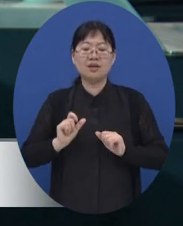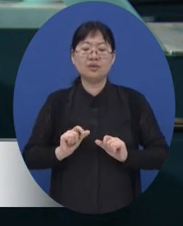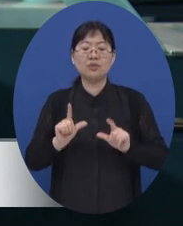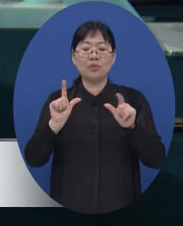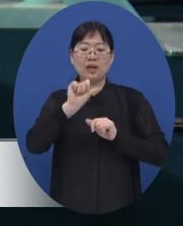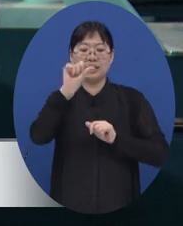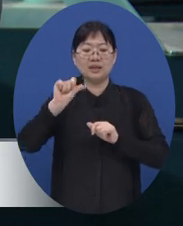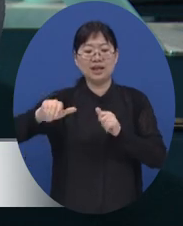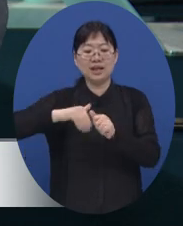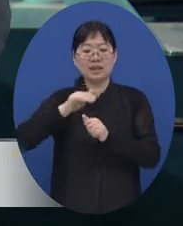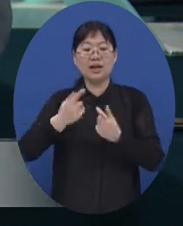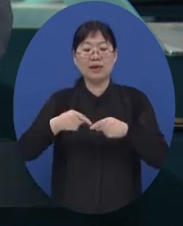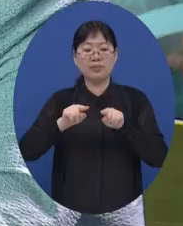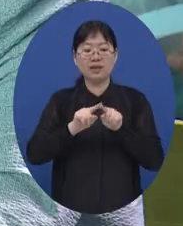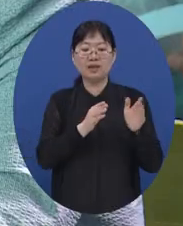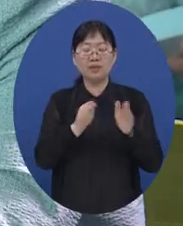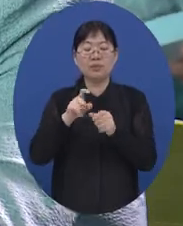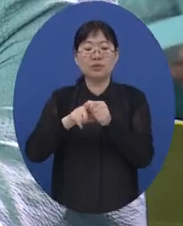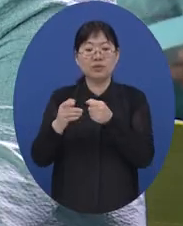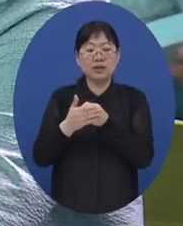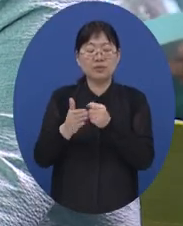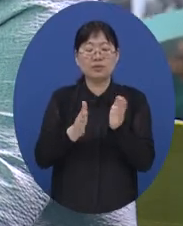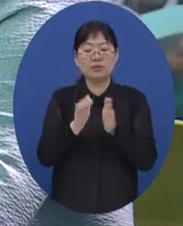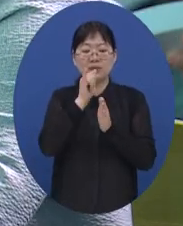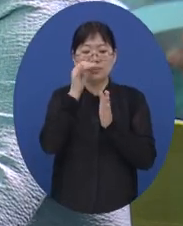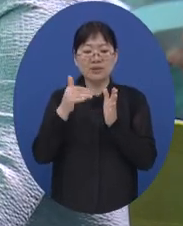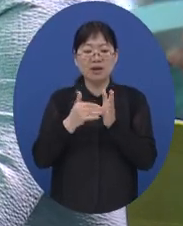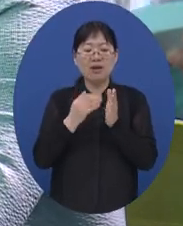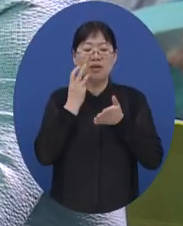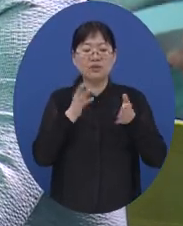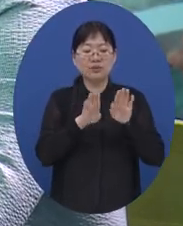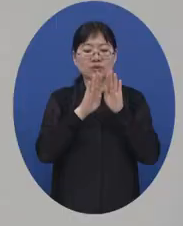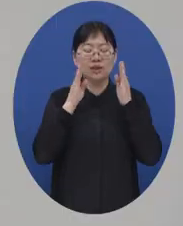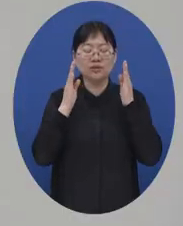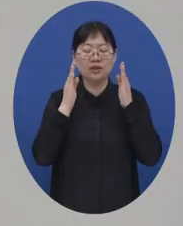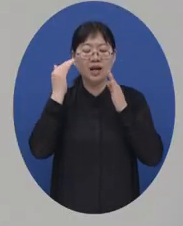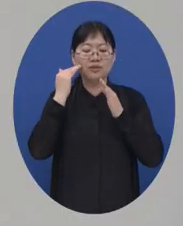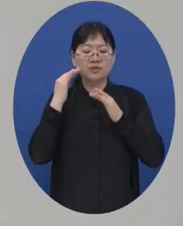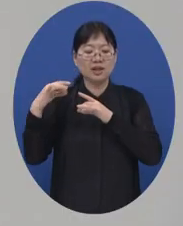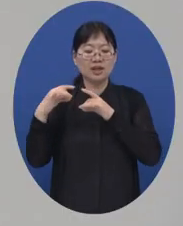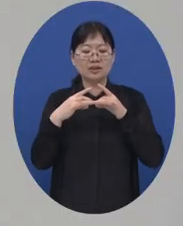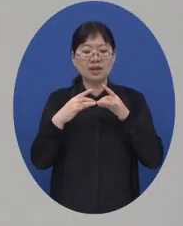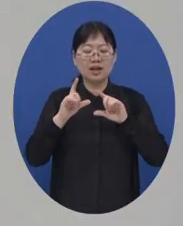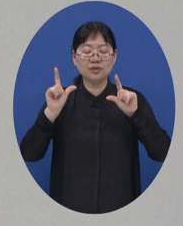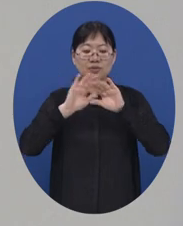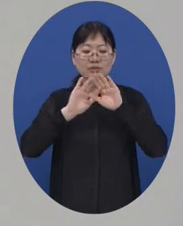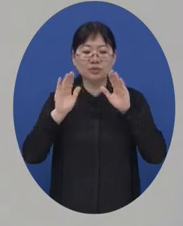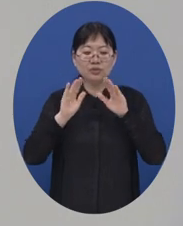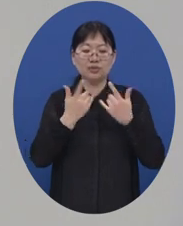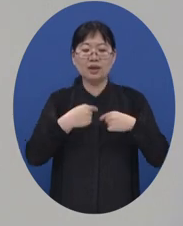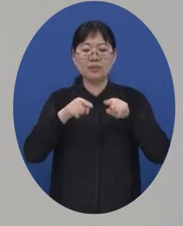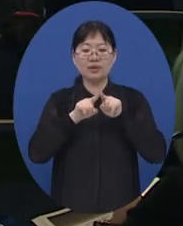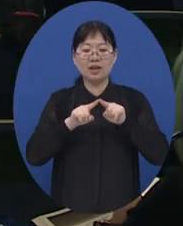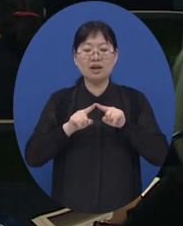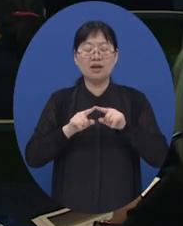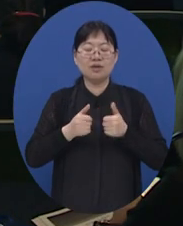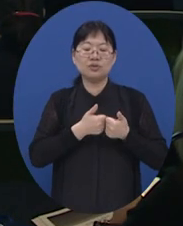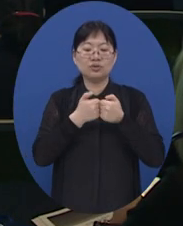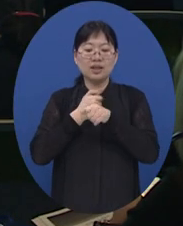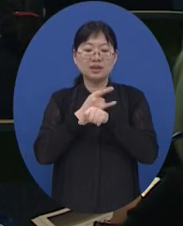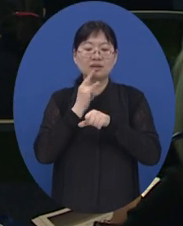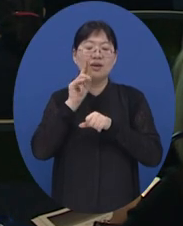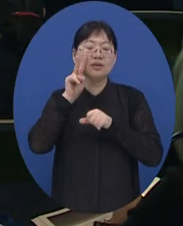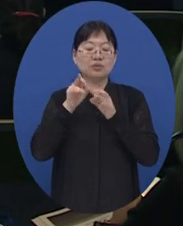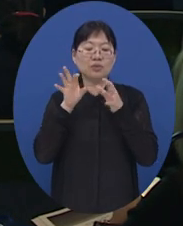함께 대응하고자 마련됐습니다. 경기도가 주최하고 환경재단과 한국에너지기후환경협의회가 공동 주관하는 이번